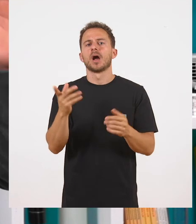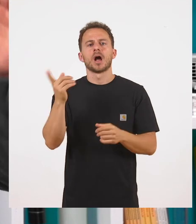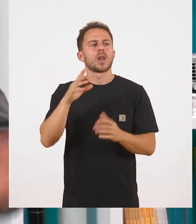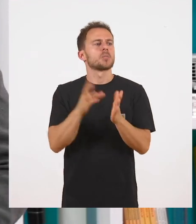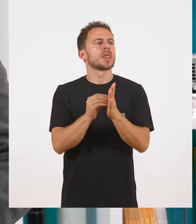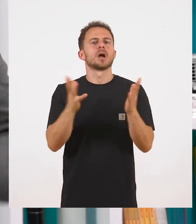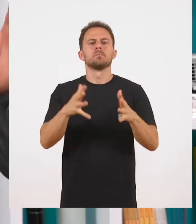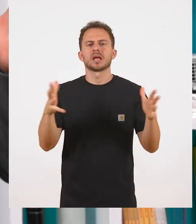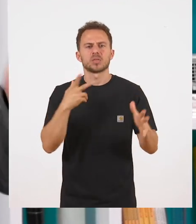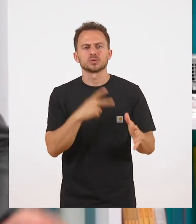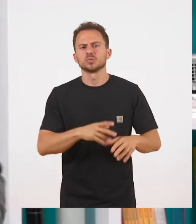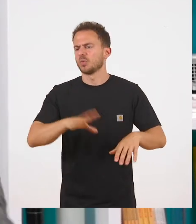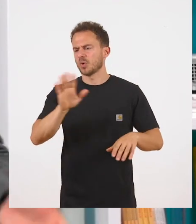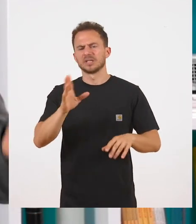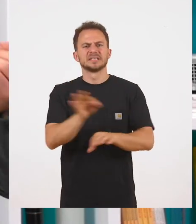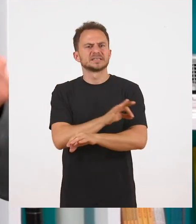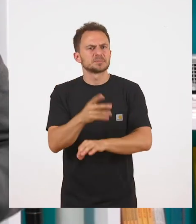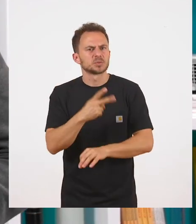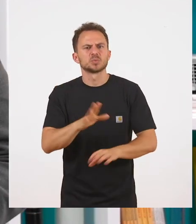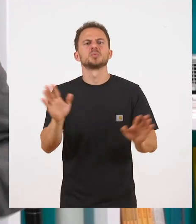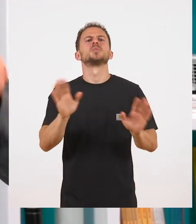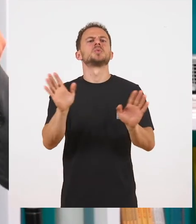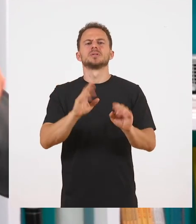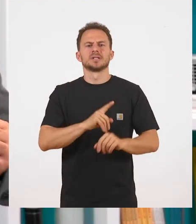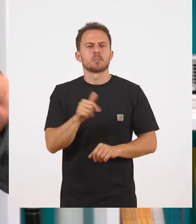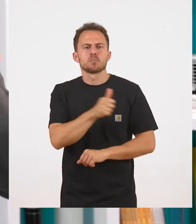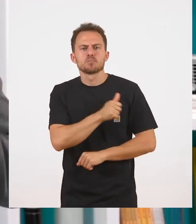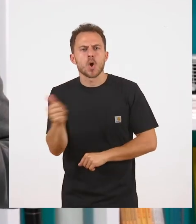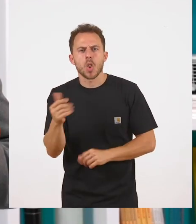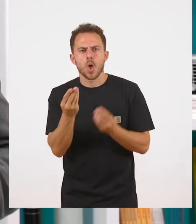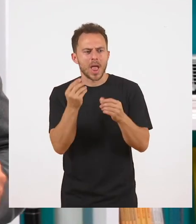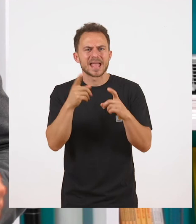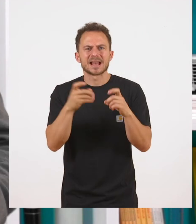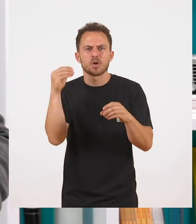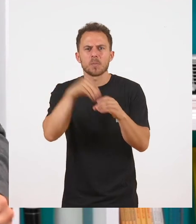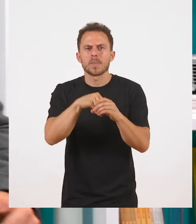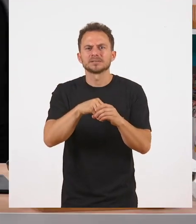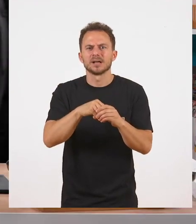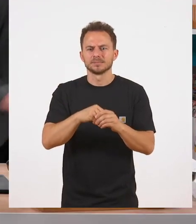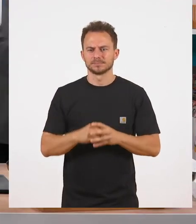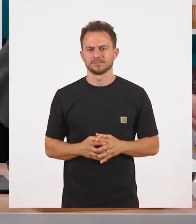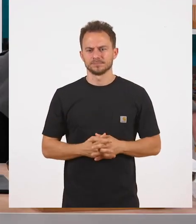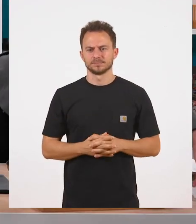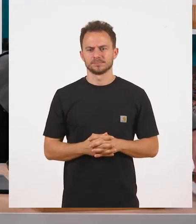Δεν εξαρτάται ούτε από το μέγεθος, ούτε από το σχήμα, ούτε από την ποσότητά του, αλλά μόνο από το υλικό. Είτε πάρουμε,